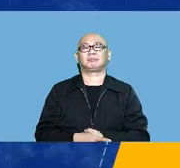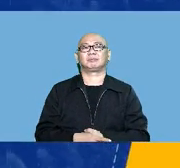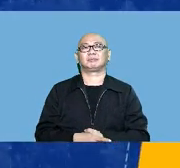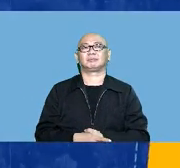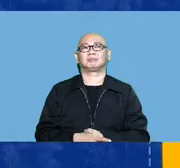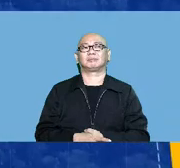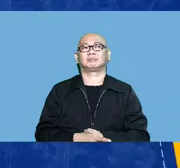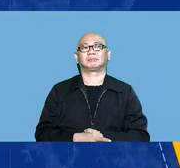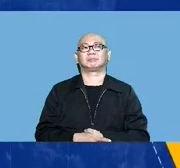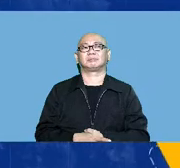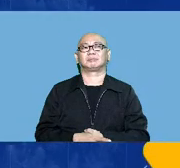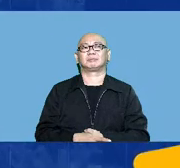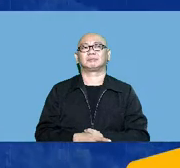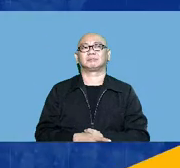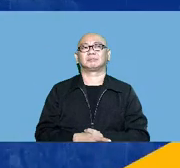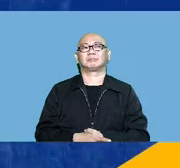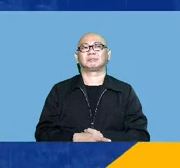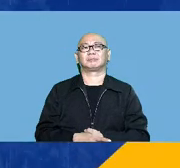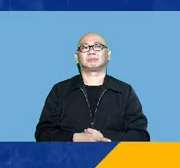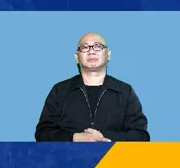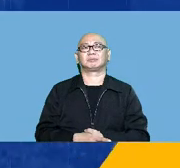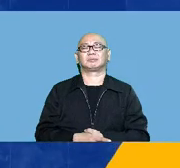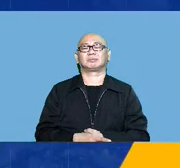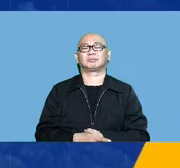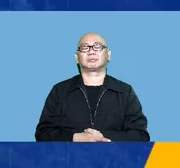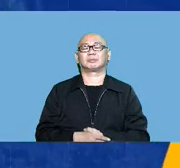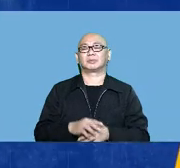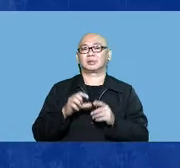Don. Pada Direktur RSUD